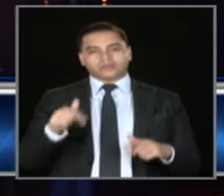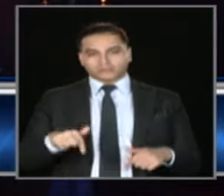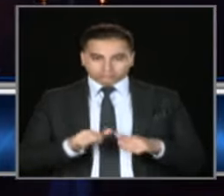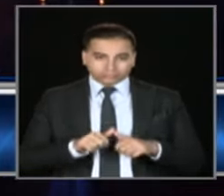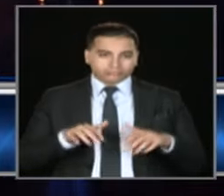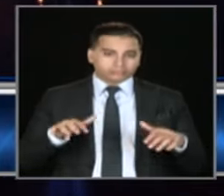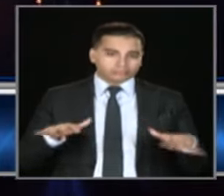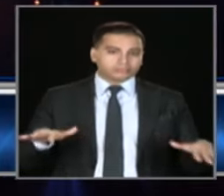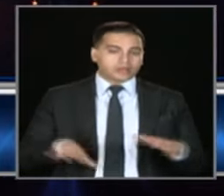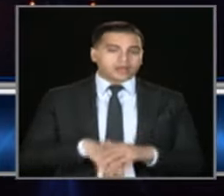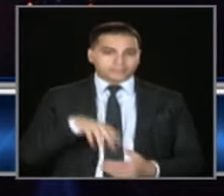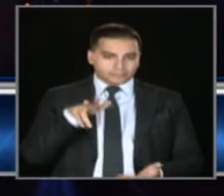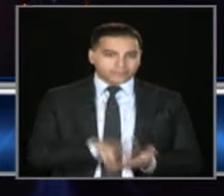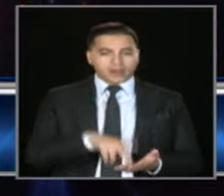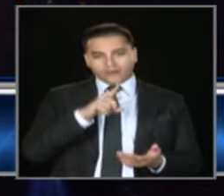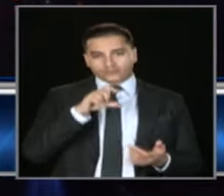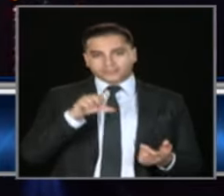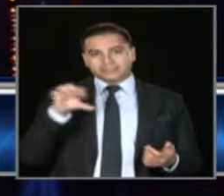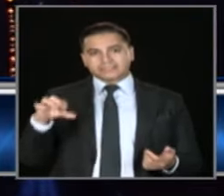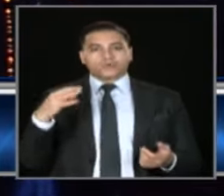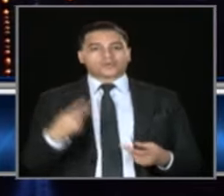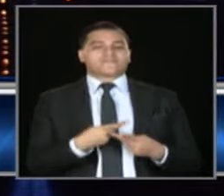اتأسست 1939